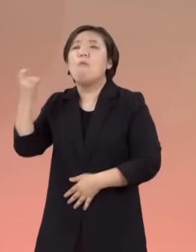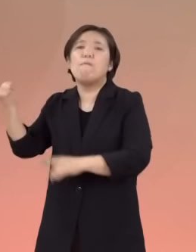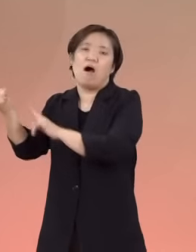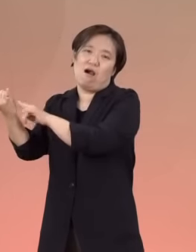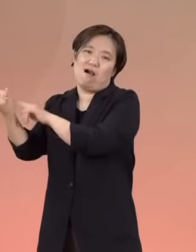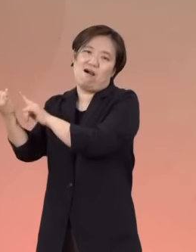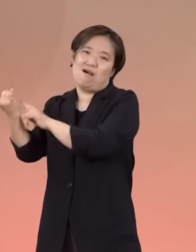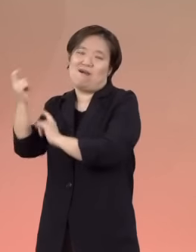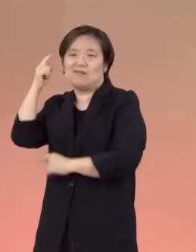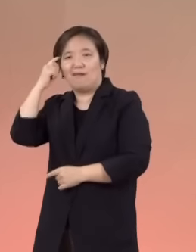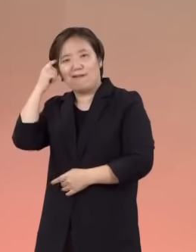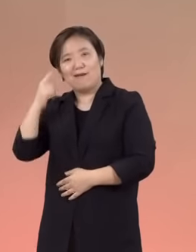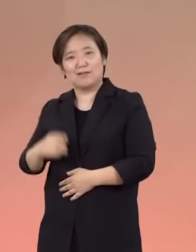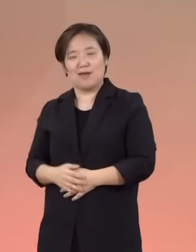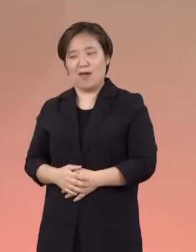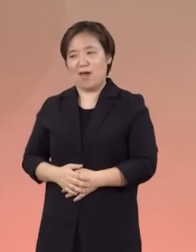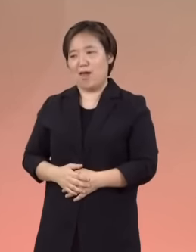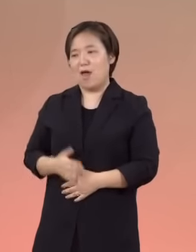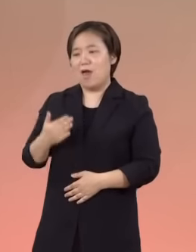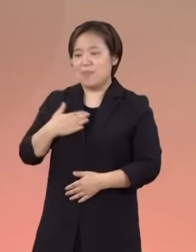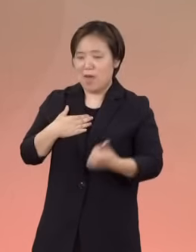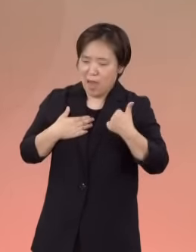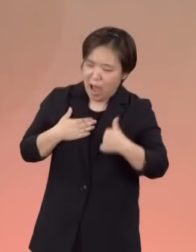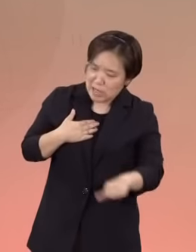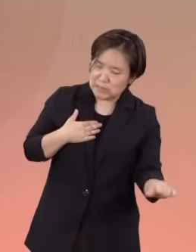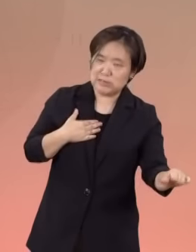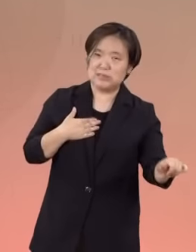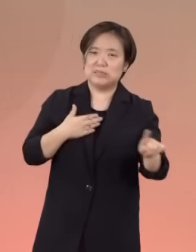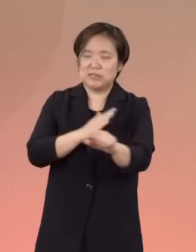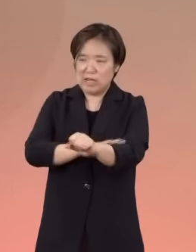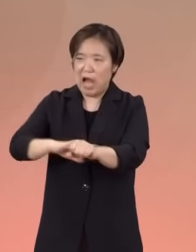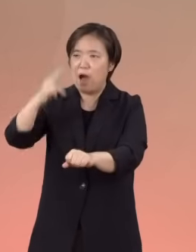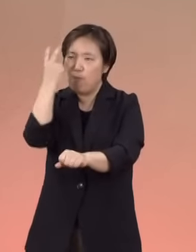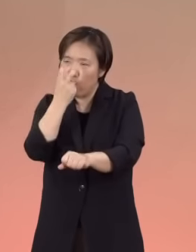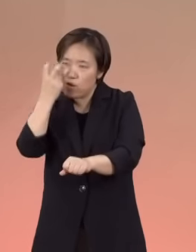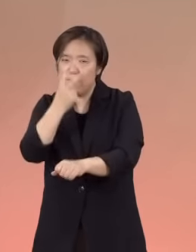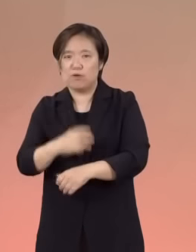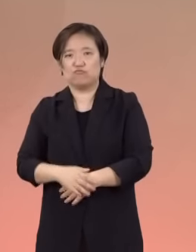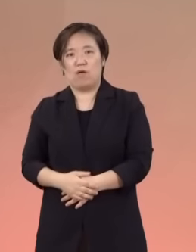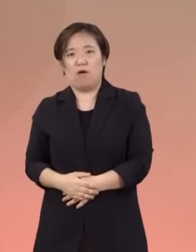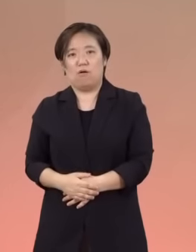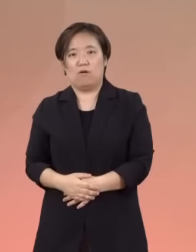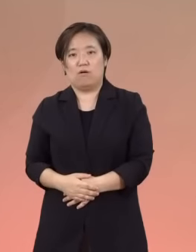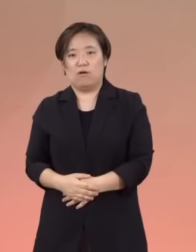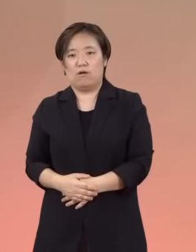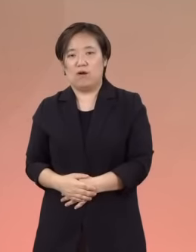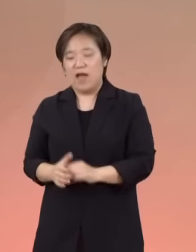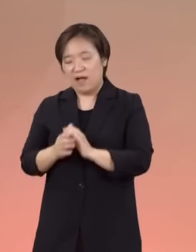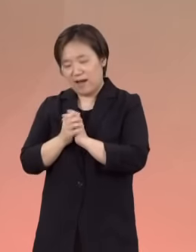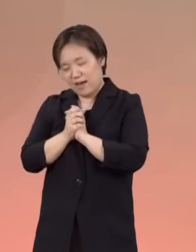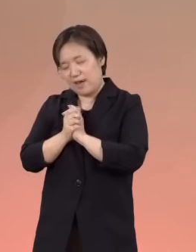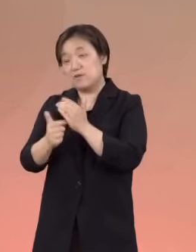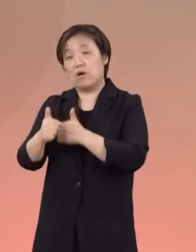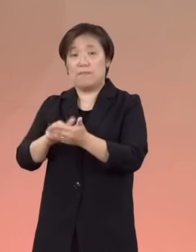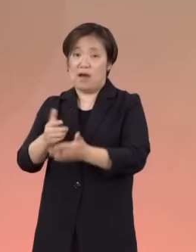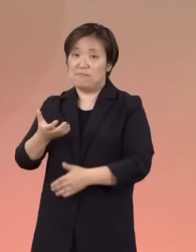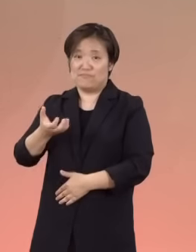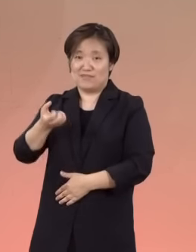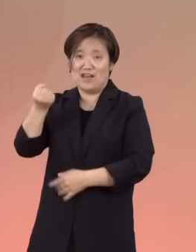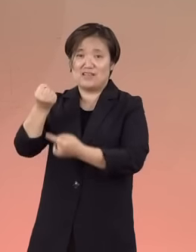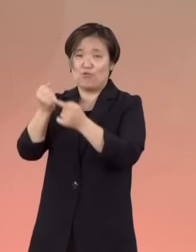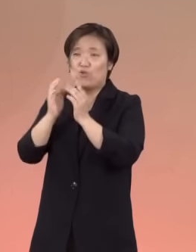출장가는데 부처님 우리 아들 좀 잘 보살펴 주십시오 간절하게 정성스럽게